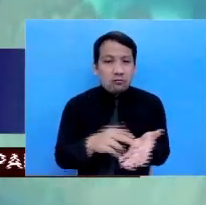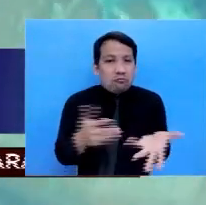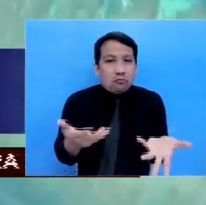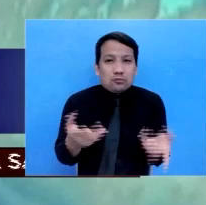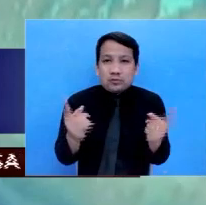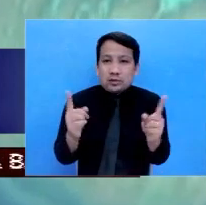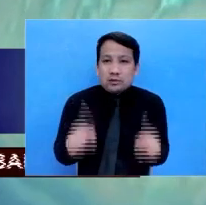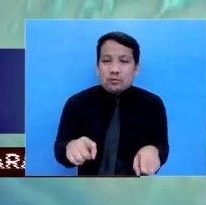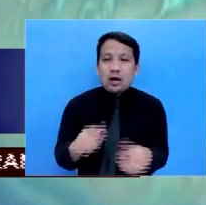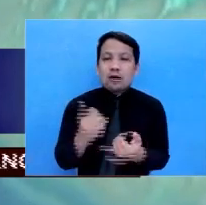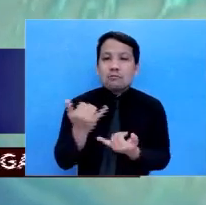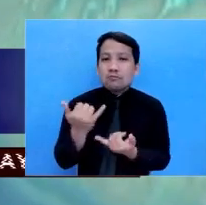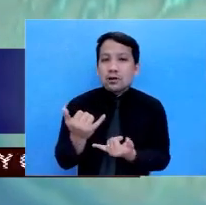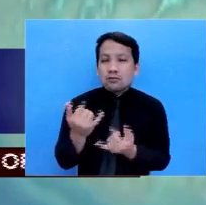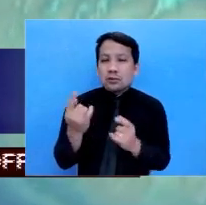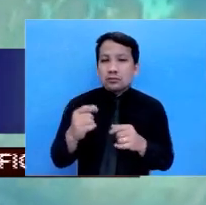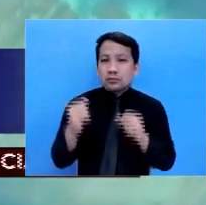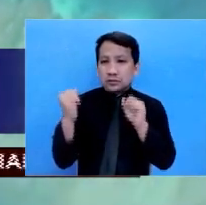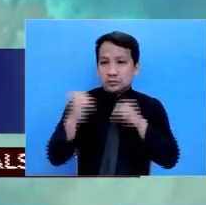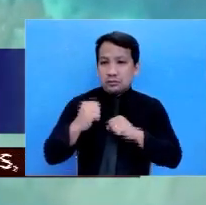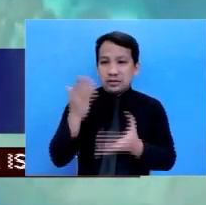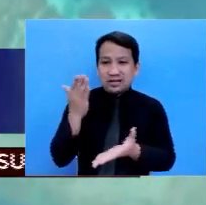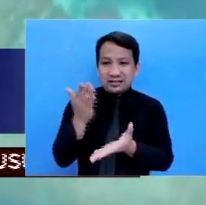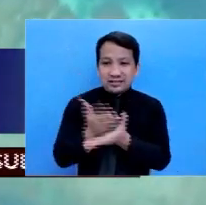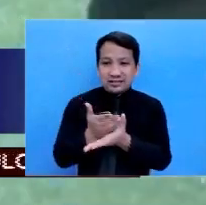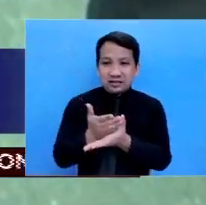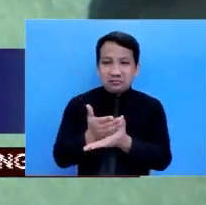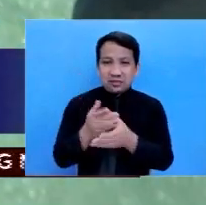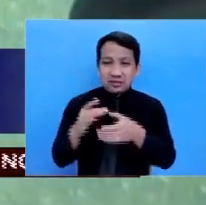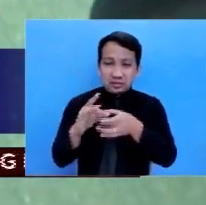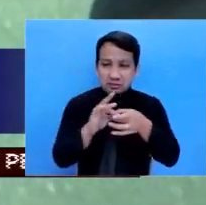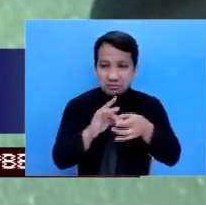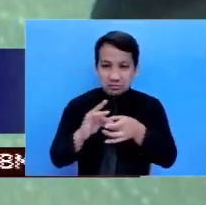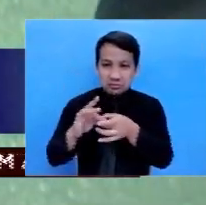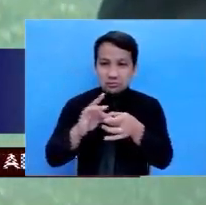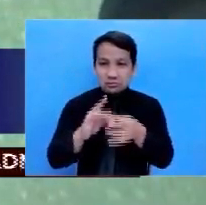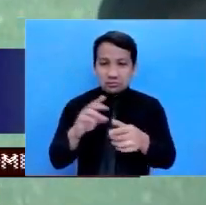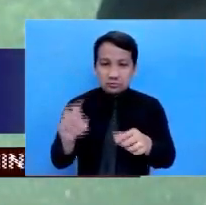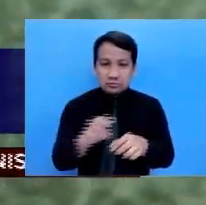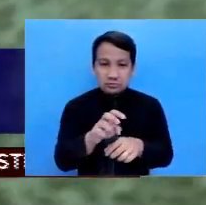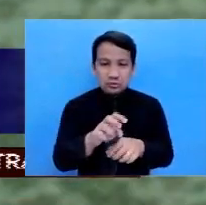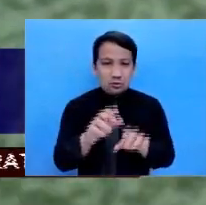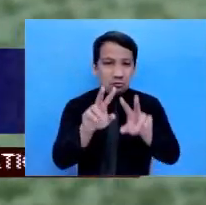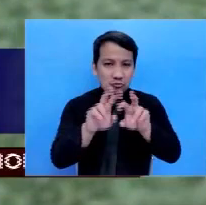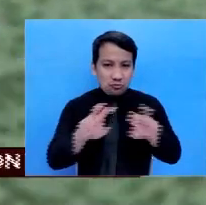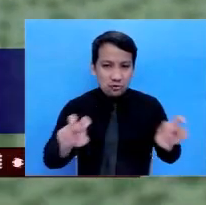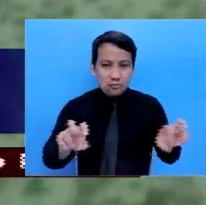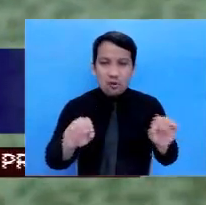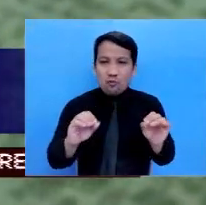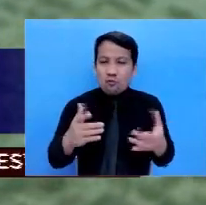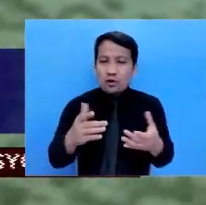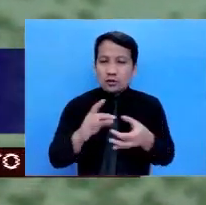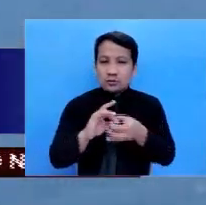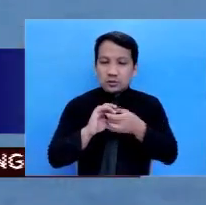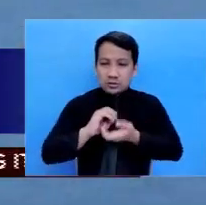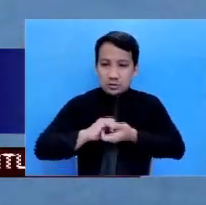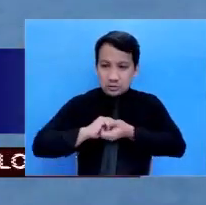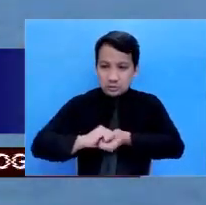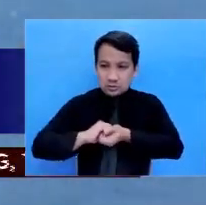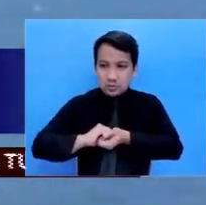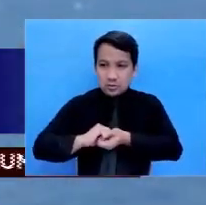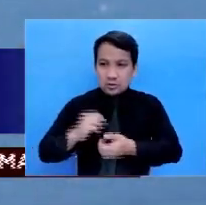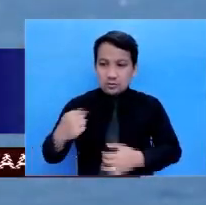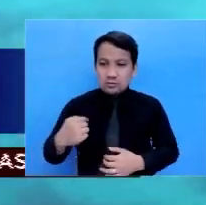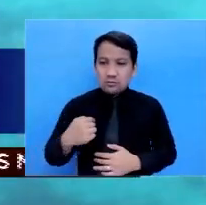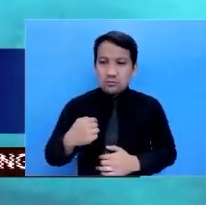ang epekto ng natuldukang joint exploration ng Pilipinas sa China? Sabi ni Carpio, walang masama kung makipag-partner tayo sa China. Pero